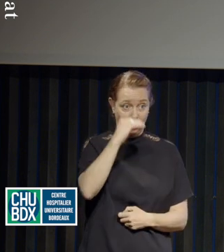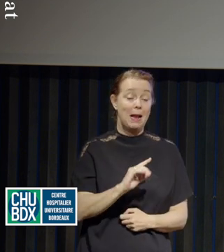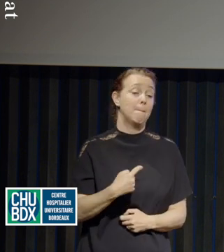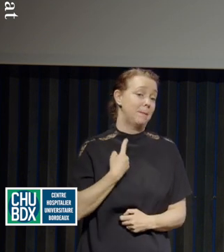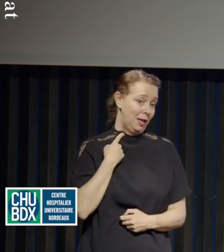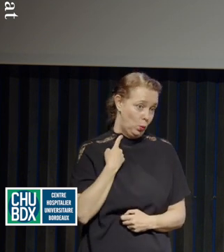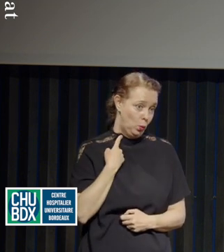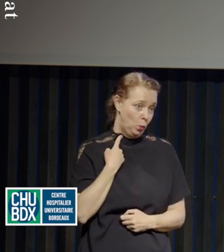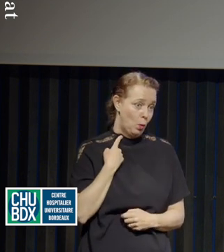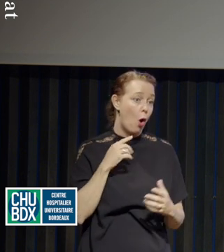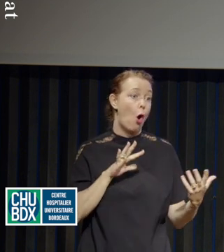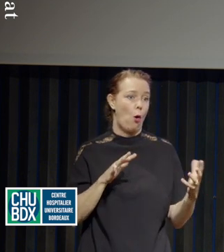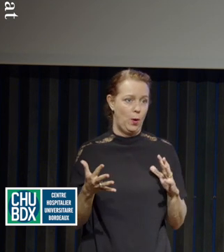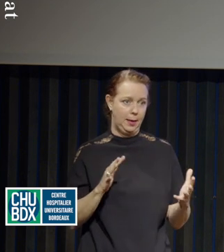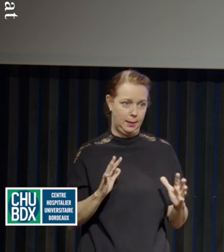en moyenne.